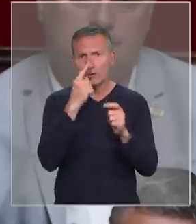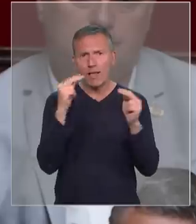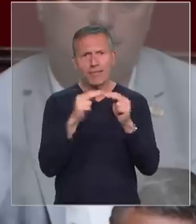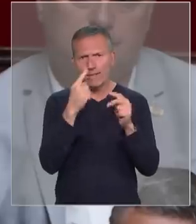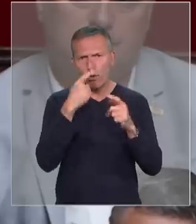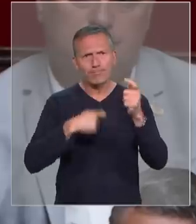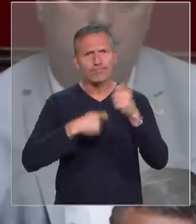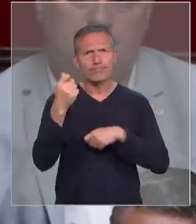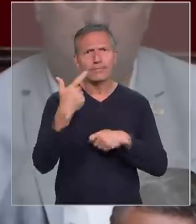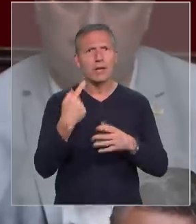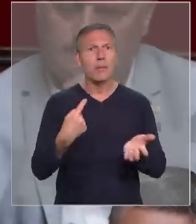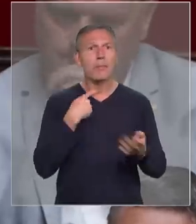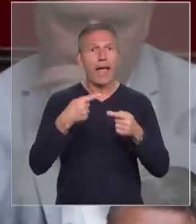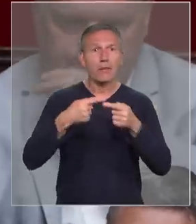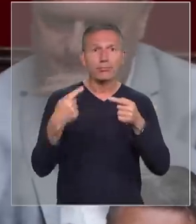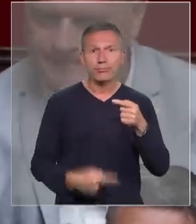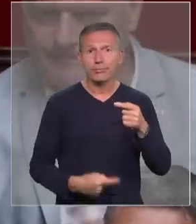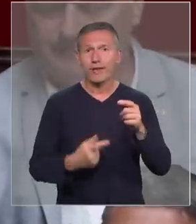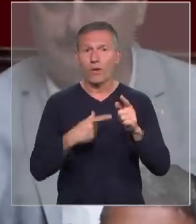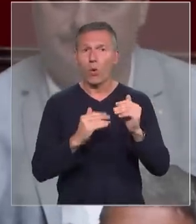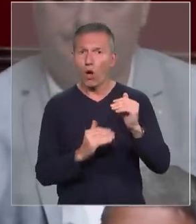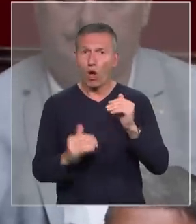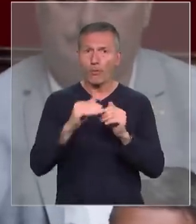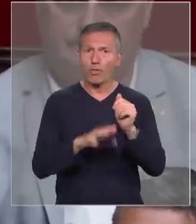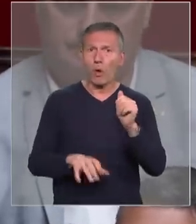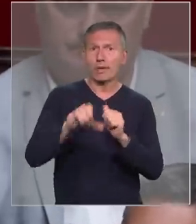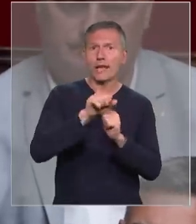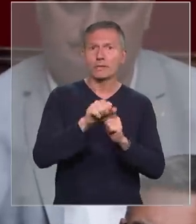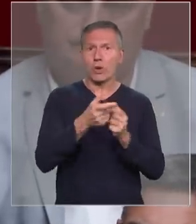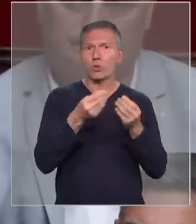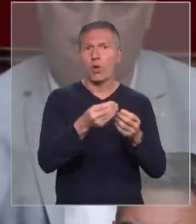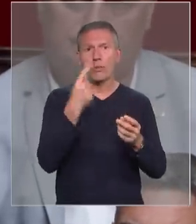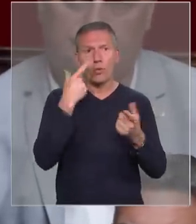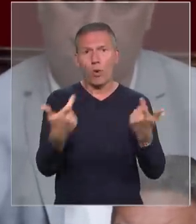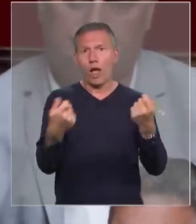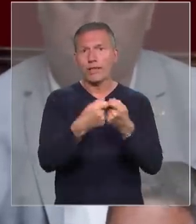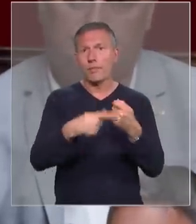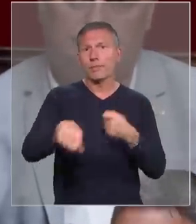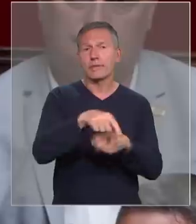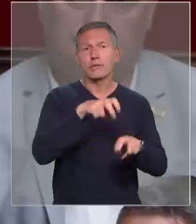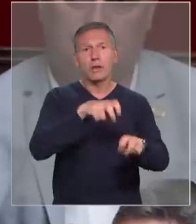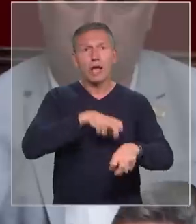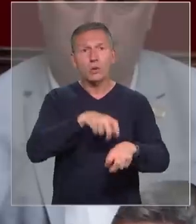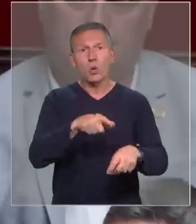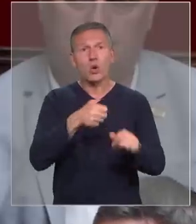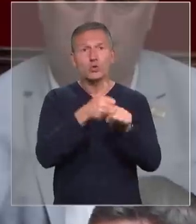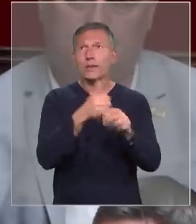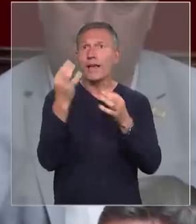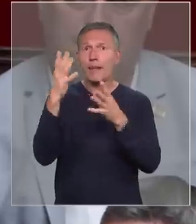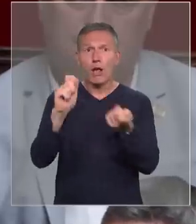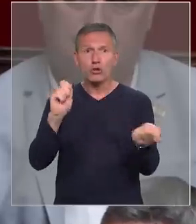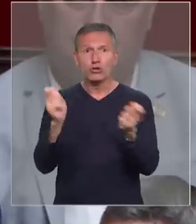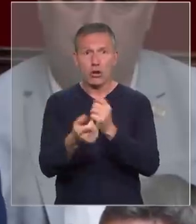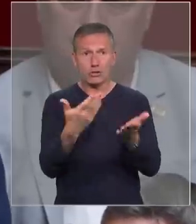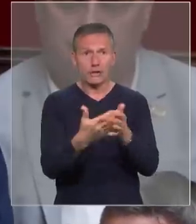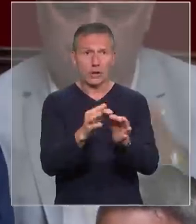des pertes. Augmenter le taux de compensation et le conditionner à l'engagement dans une démarche d'adaptation des cultures au changement climatique serait